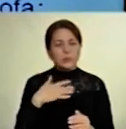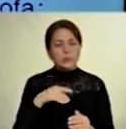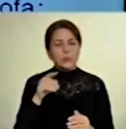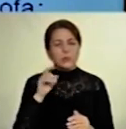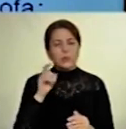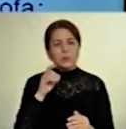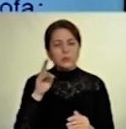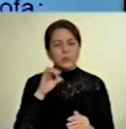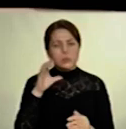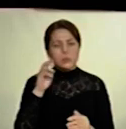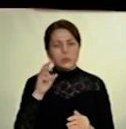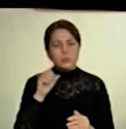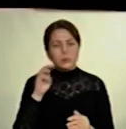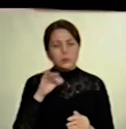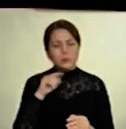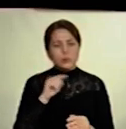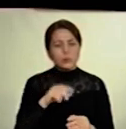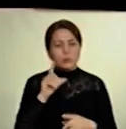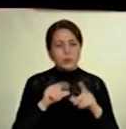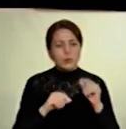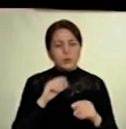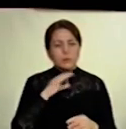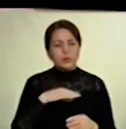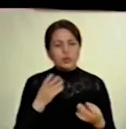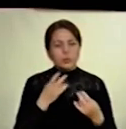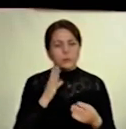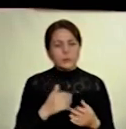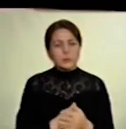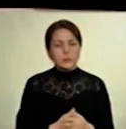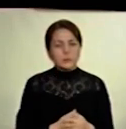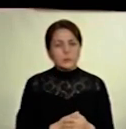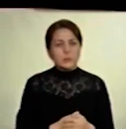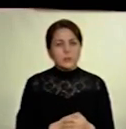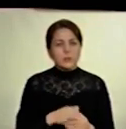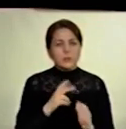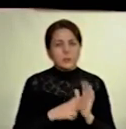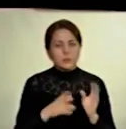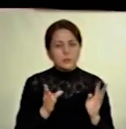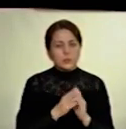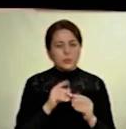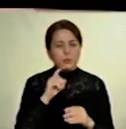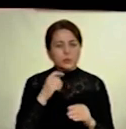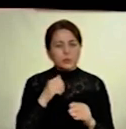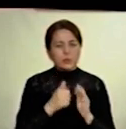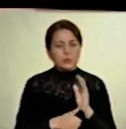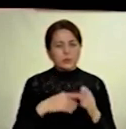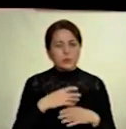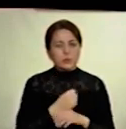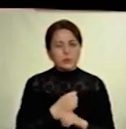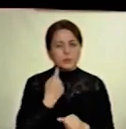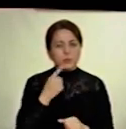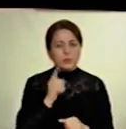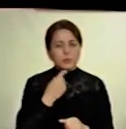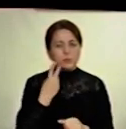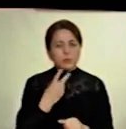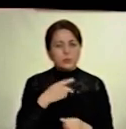nisbatiga. Aynan bunda proporsiyadan foydalanishimiz kerak bo'ladi. Demak, 80 bilan 160 ni qisqartirish natijasida 1 taqsim